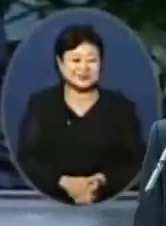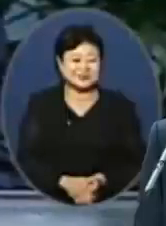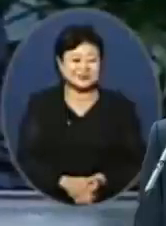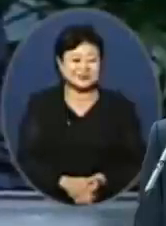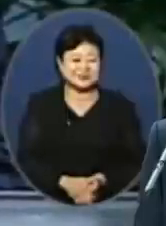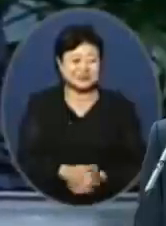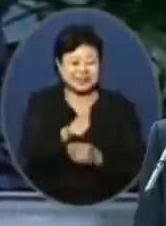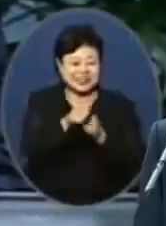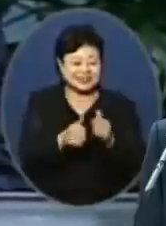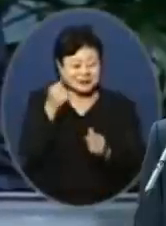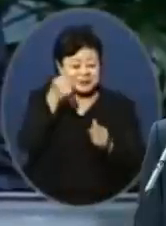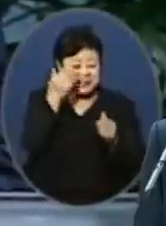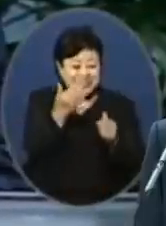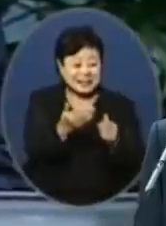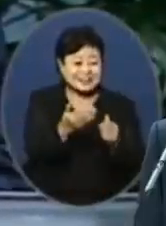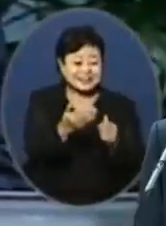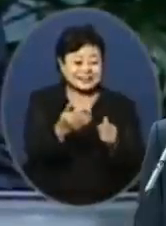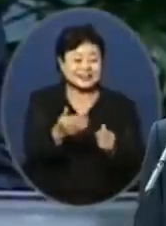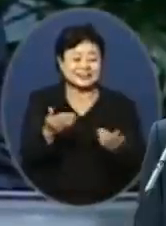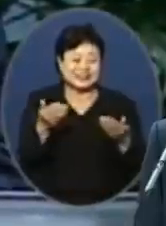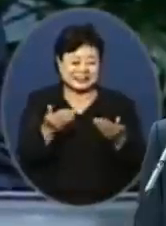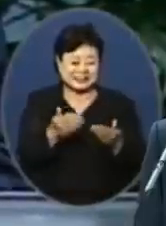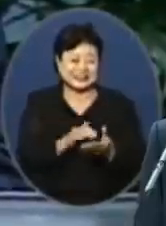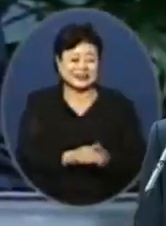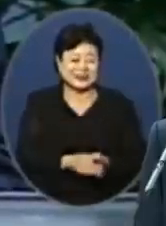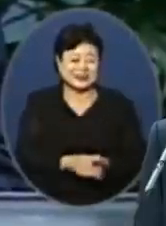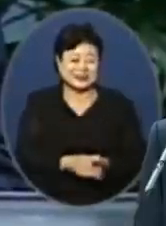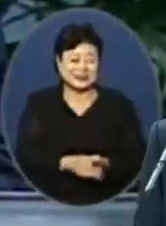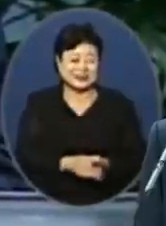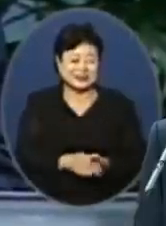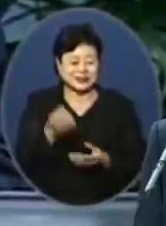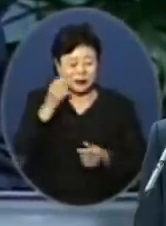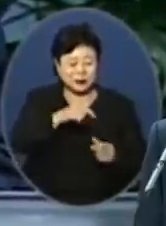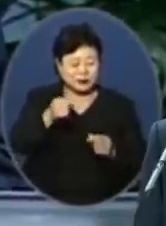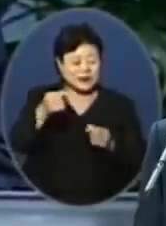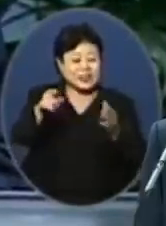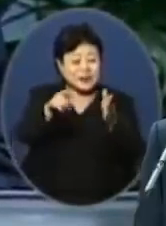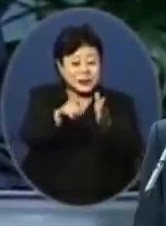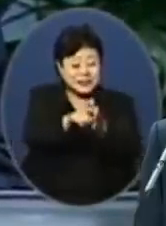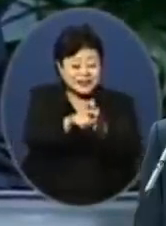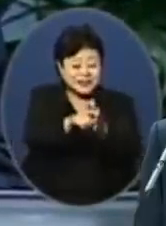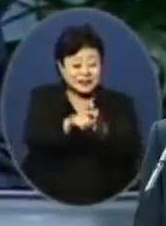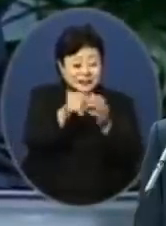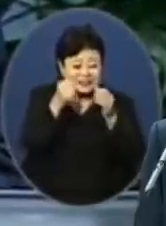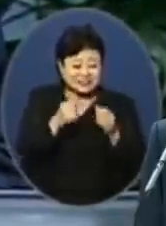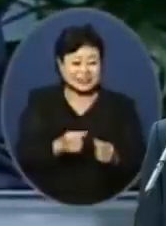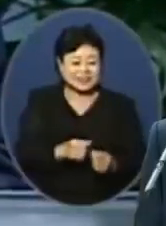자, 오늘 하나님의 성령께서는 어떠한 일도 영혼을 구원하기 위해서 사용해요. 공산주의가 있는